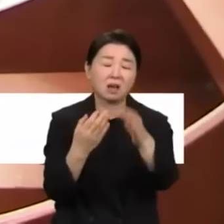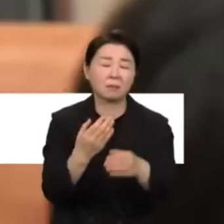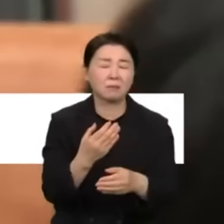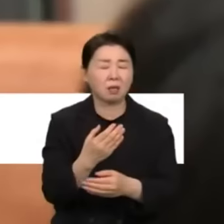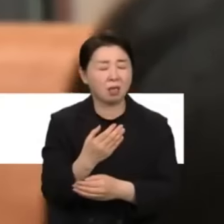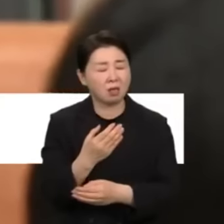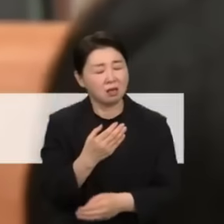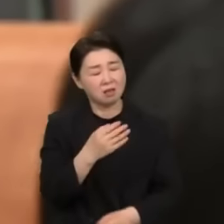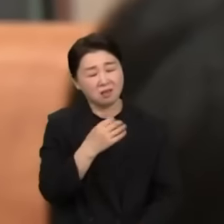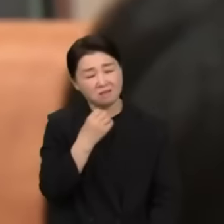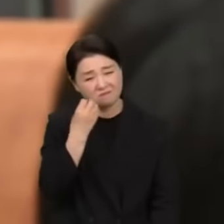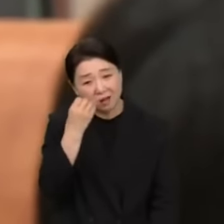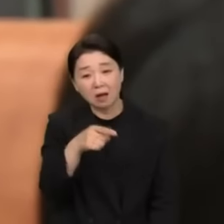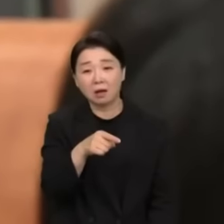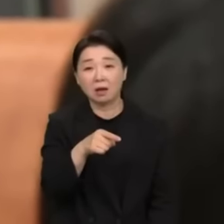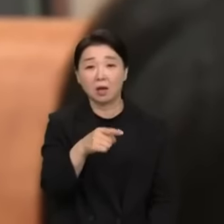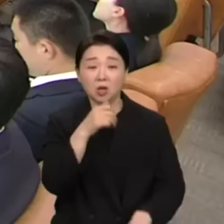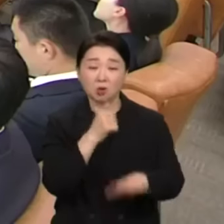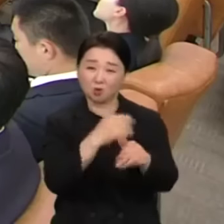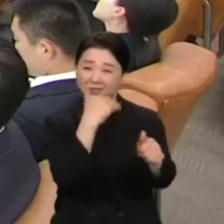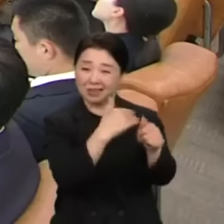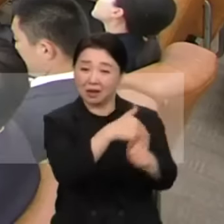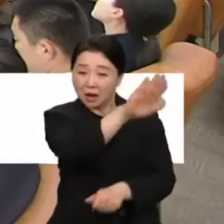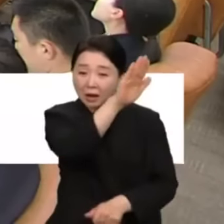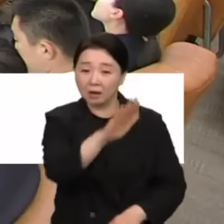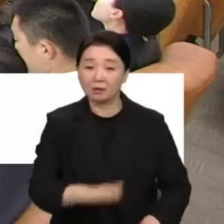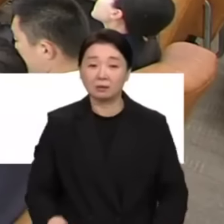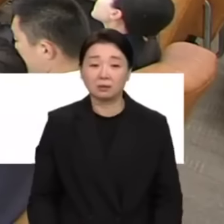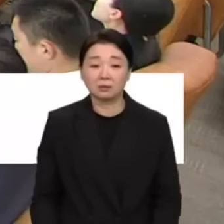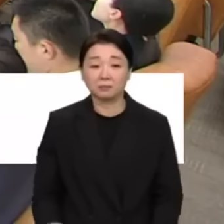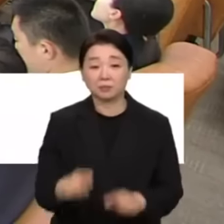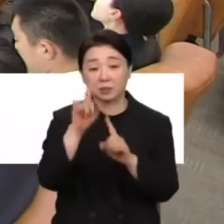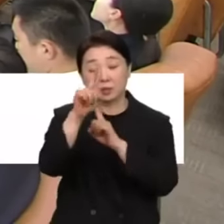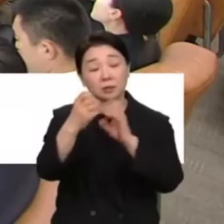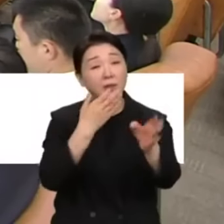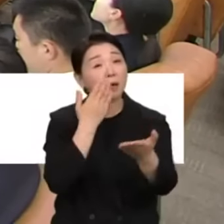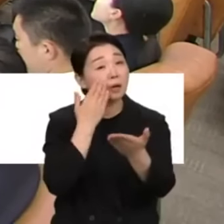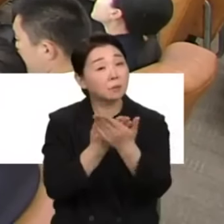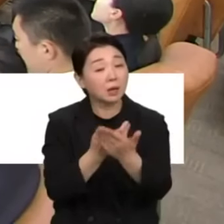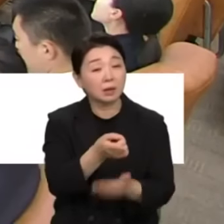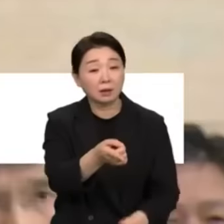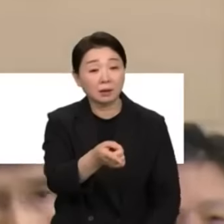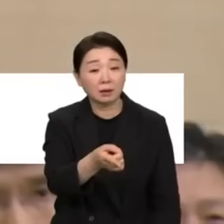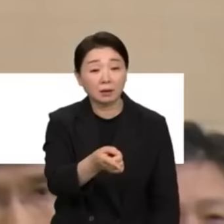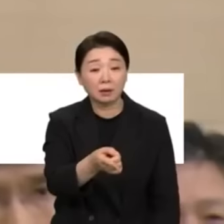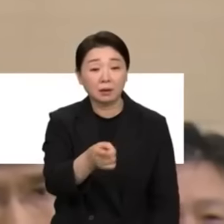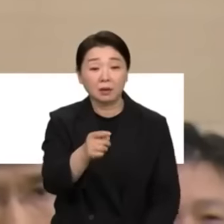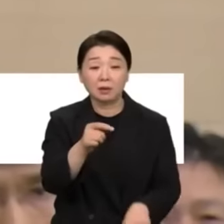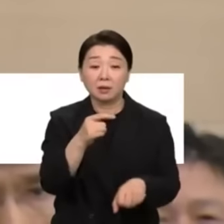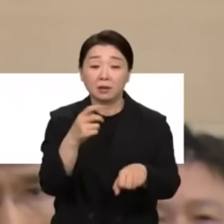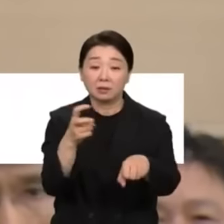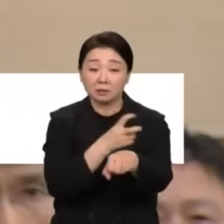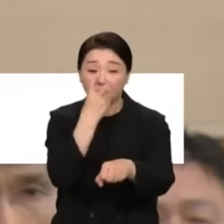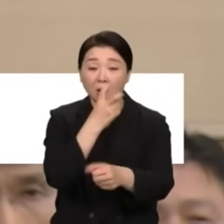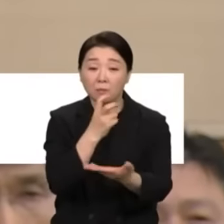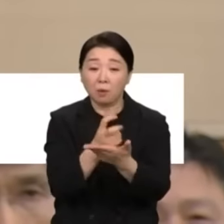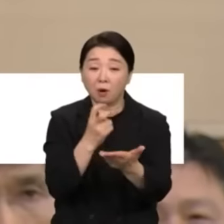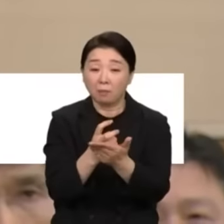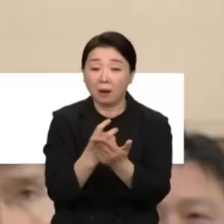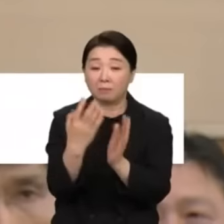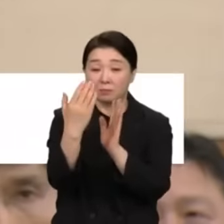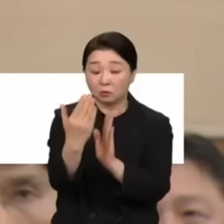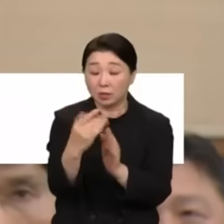차례로 퇴장 조치를 당했습니다. 이시원 지형은 대답해 보세요. 특검법안의 수사 대상이 되는 사안과 관련해서